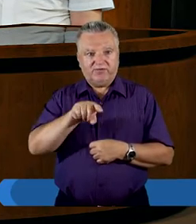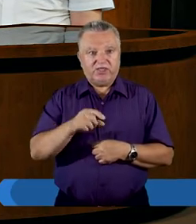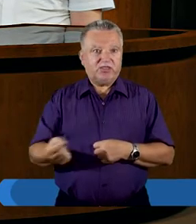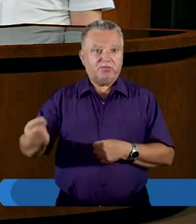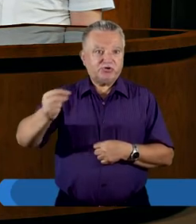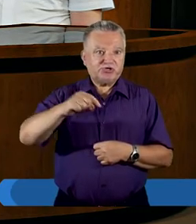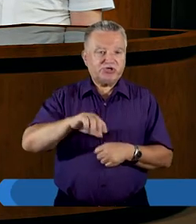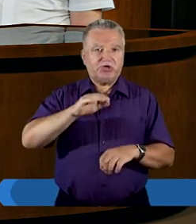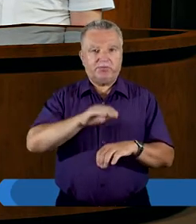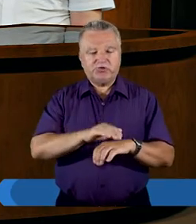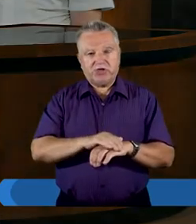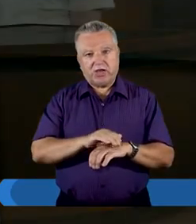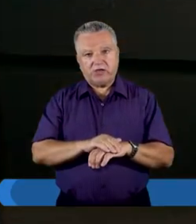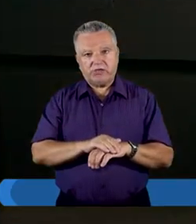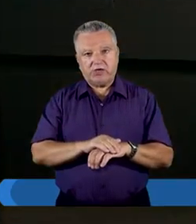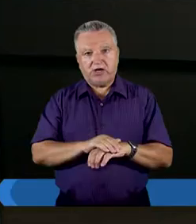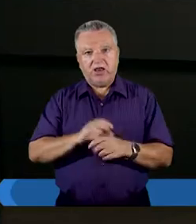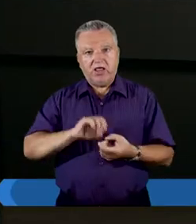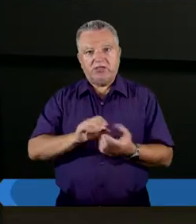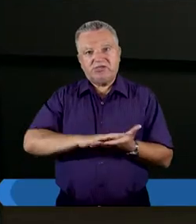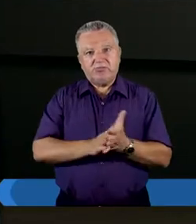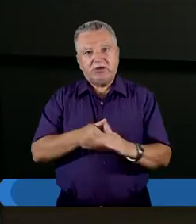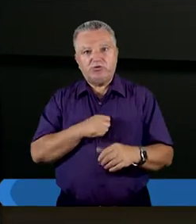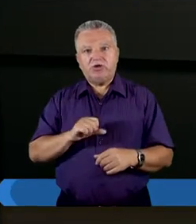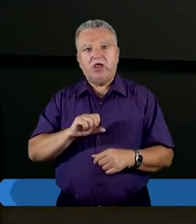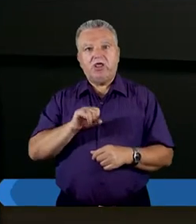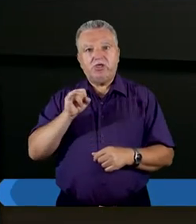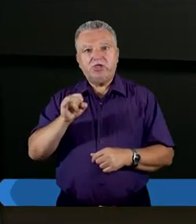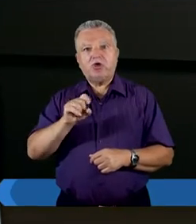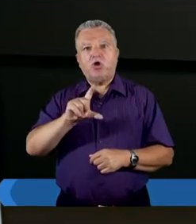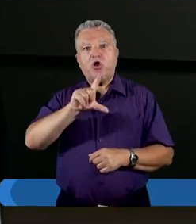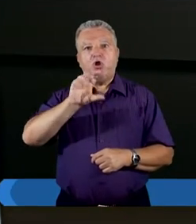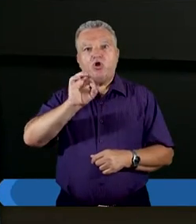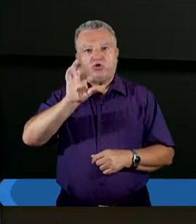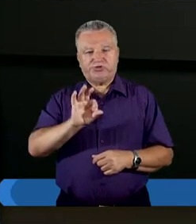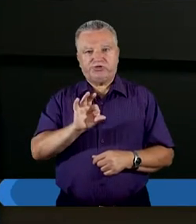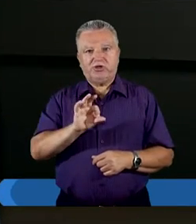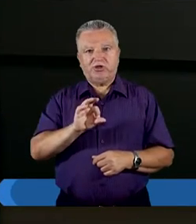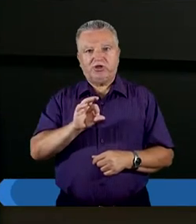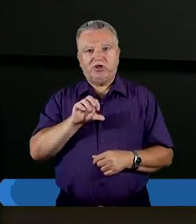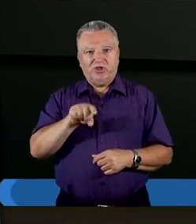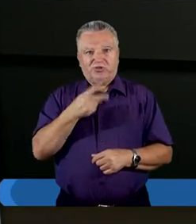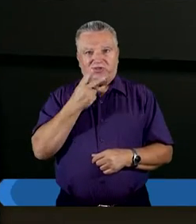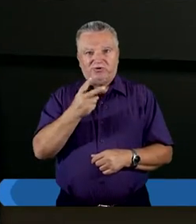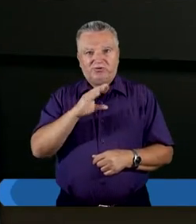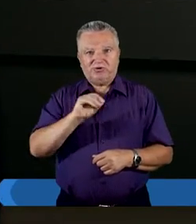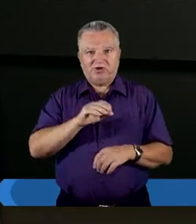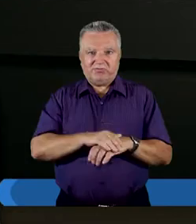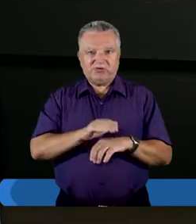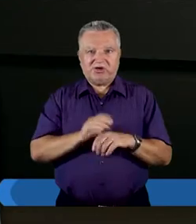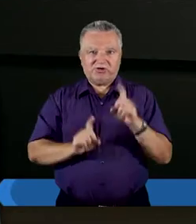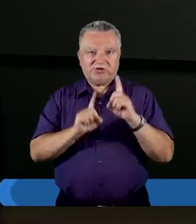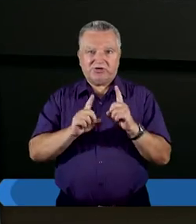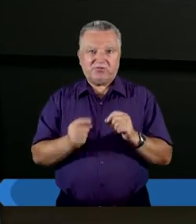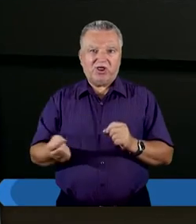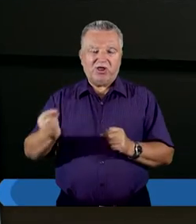przyszli przyjaciele, kiedy odmienił się jego los. A więc nawet tutaj widzimy, że przyjaciele czasami pojawiają